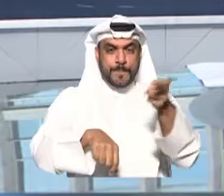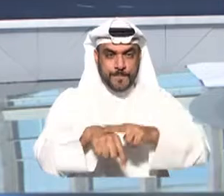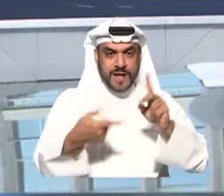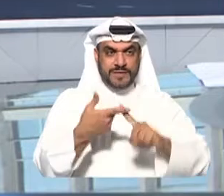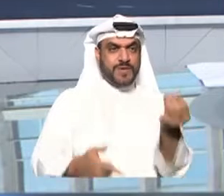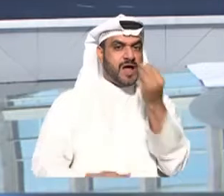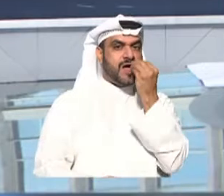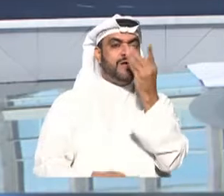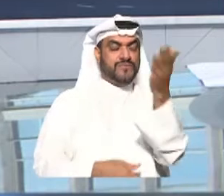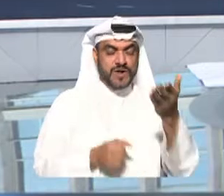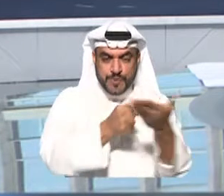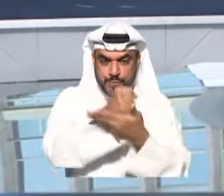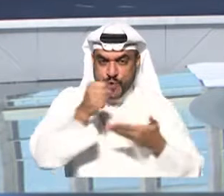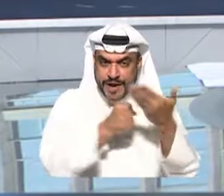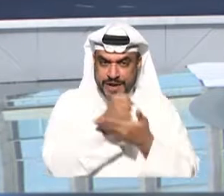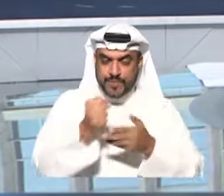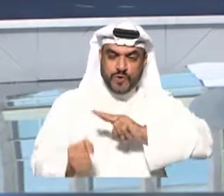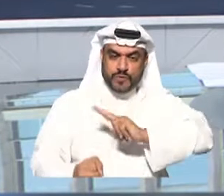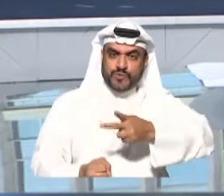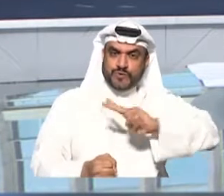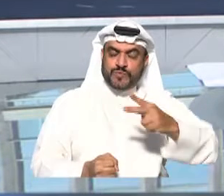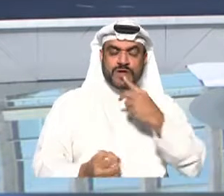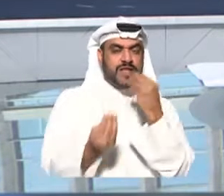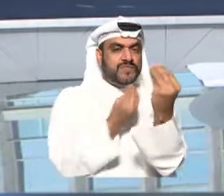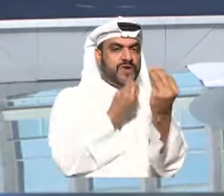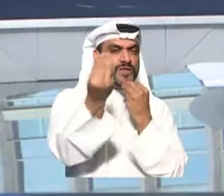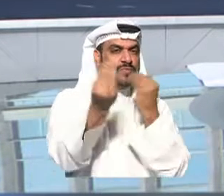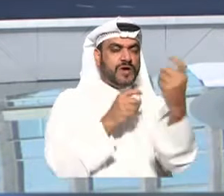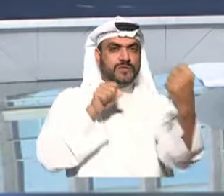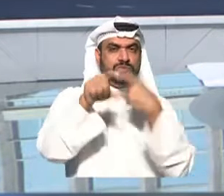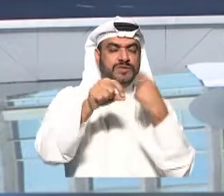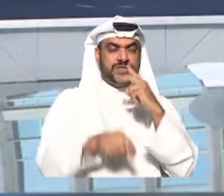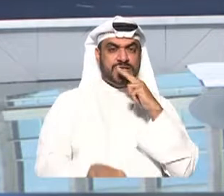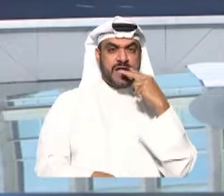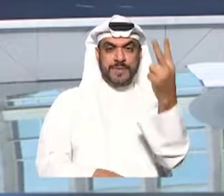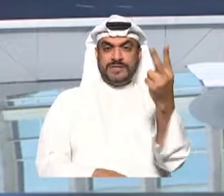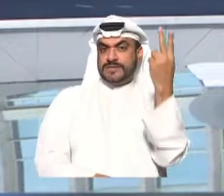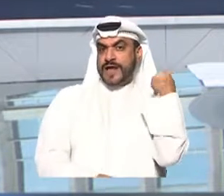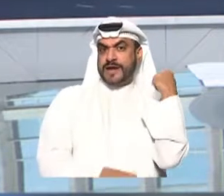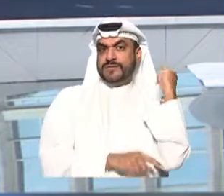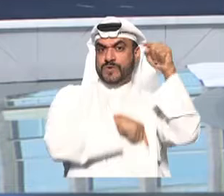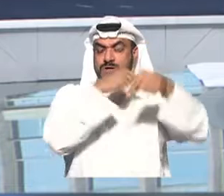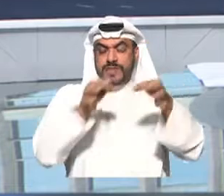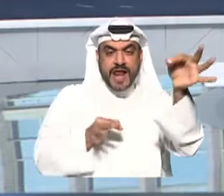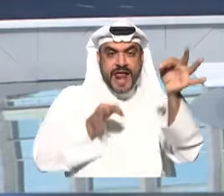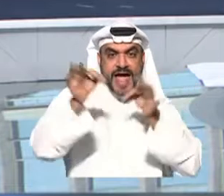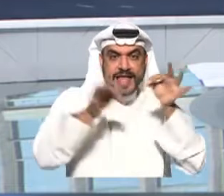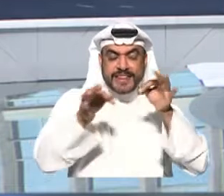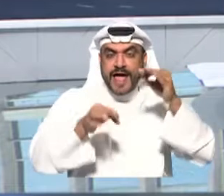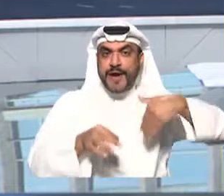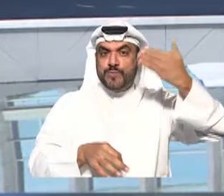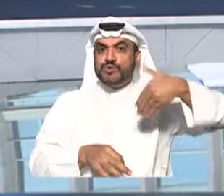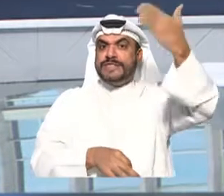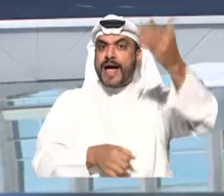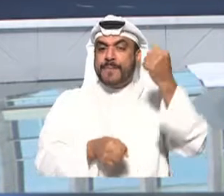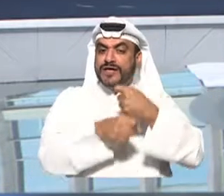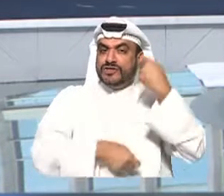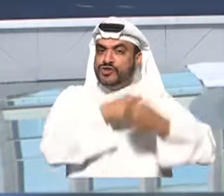وهي ثمرة مفاوضات وجهد متبادل منذ عامين لوضع استراتيجية وآلية